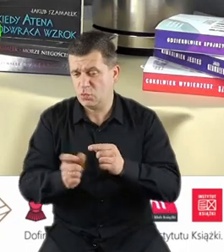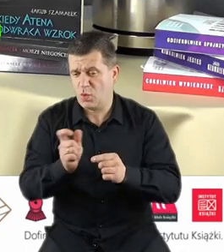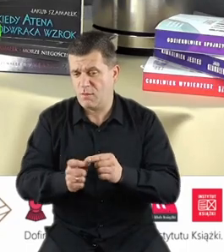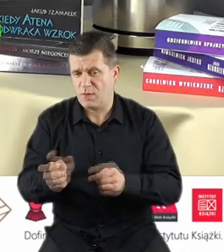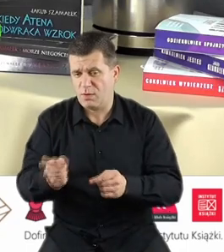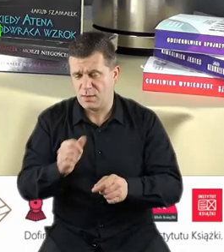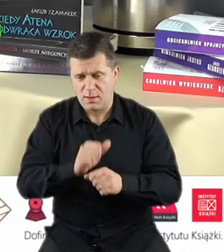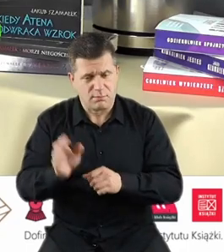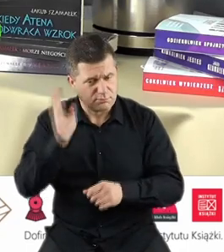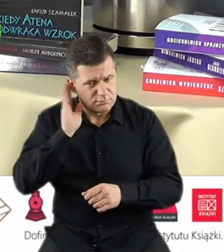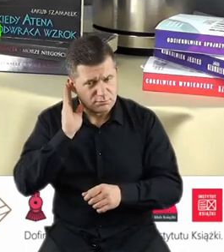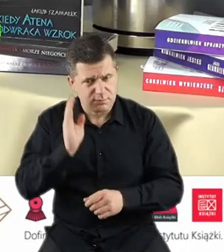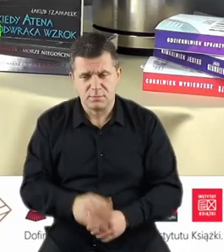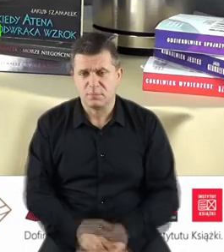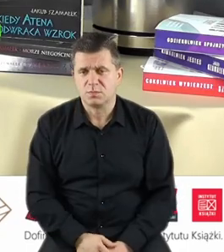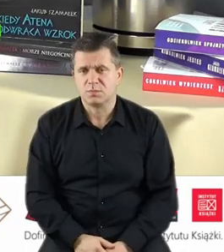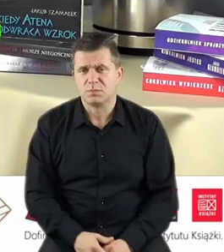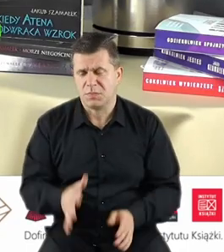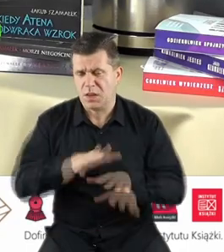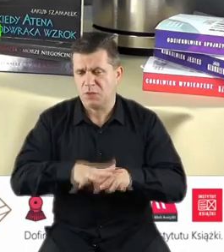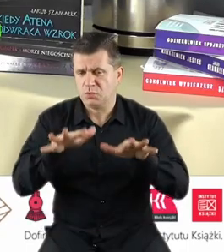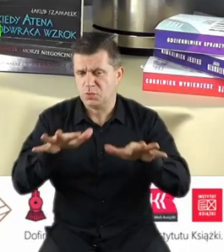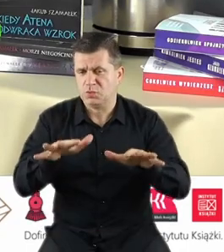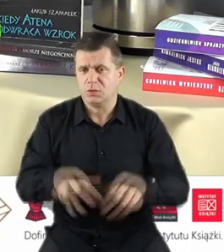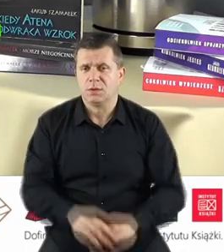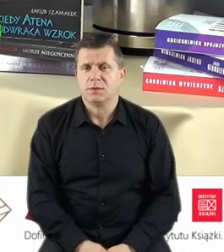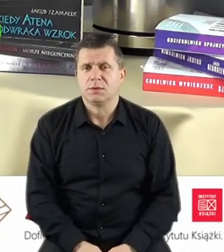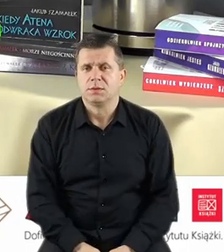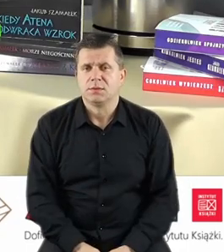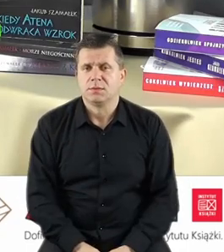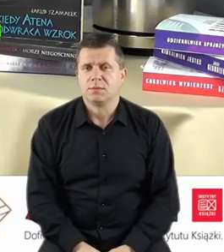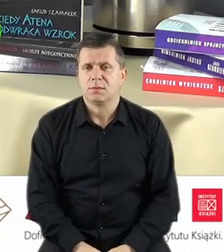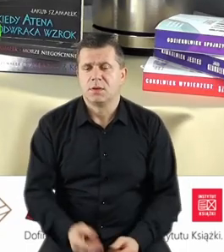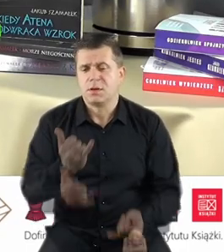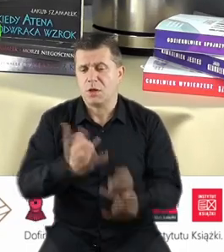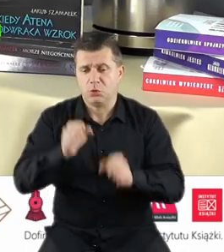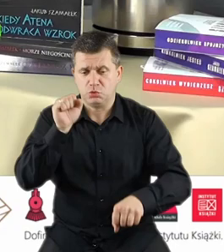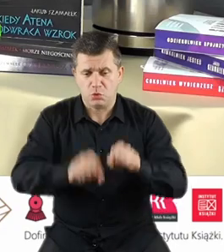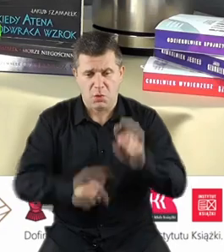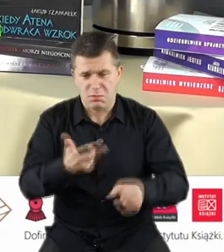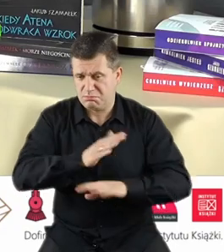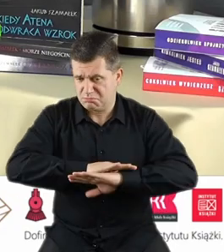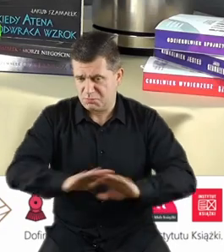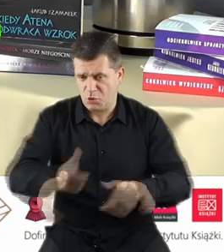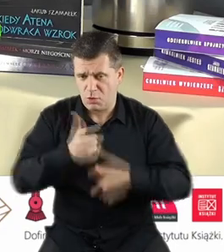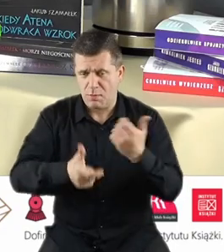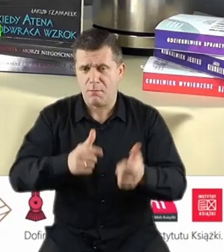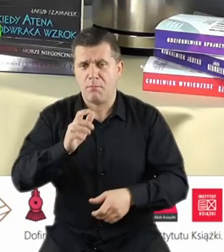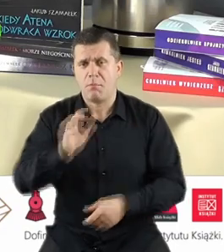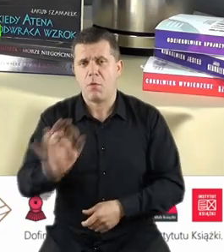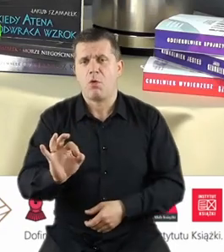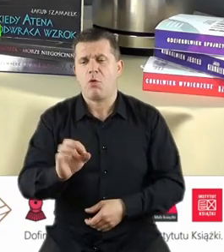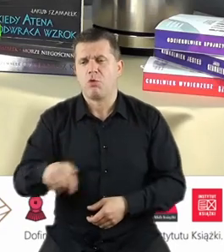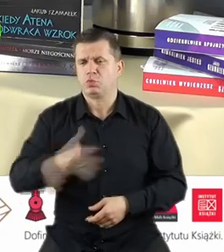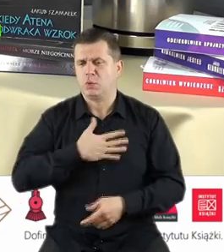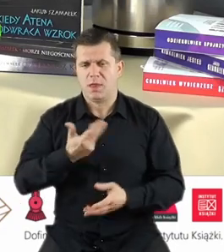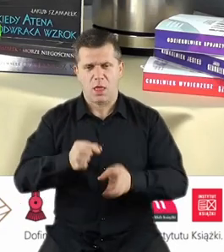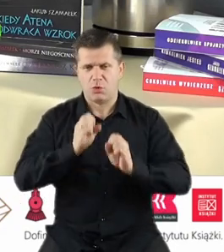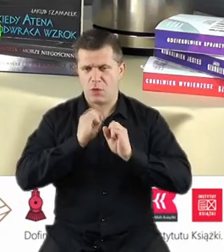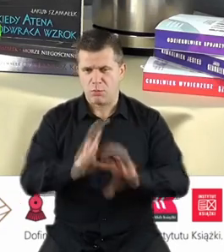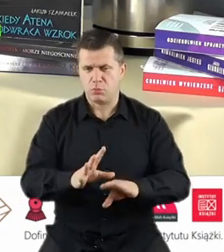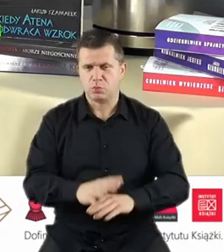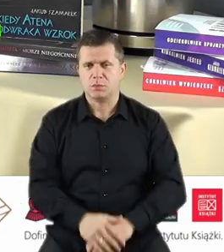padają, mówią całkiem sporo. I jeżeli sądy, powiedzmy, tego nie zrobią, bo ktoś powiedzie, że to jest niedopuszczalne, jednak no to